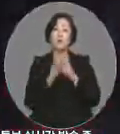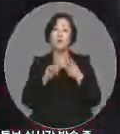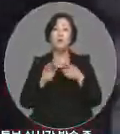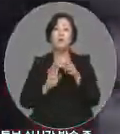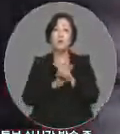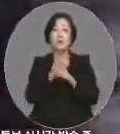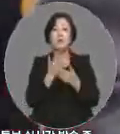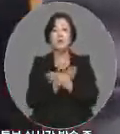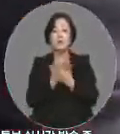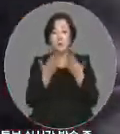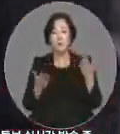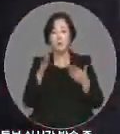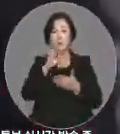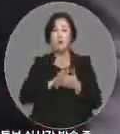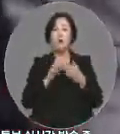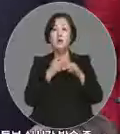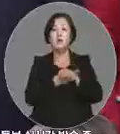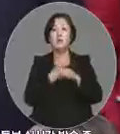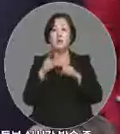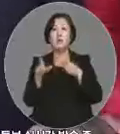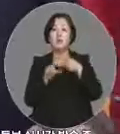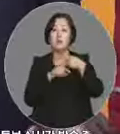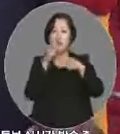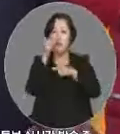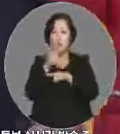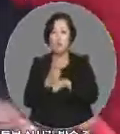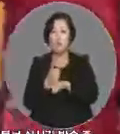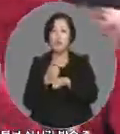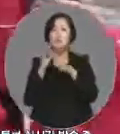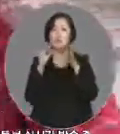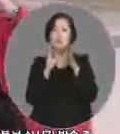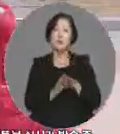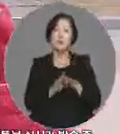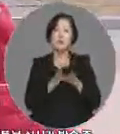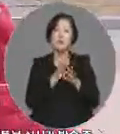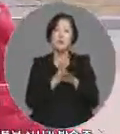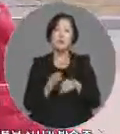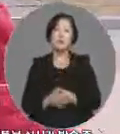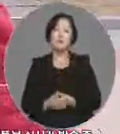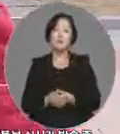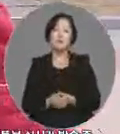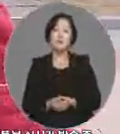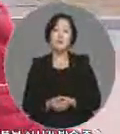이웃사랑 나눔 모금은 내년 1월 말까지 이어집니다. UBC 뉴스 김예은입니다.